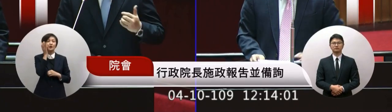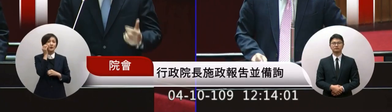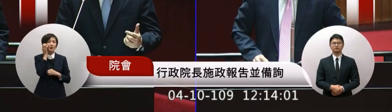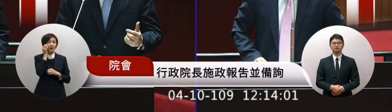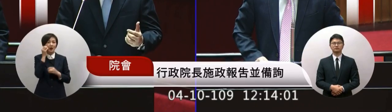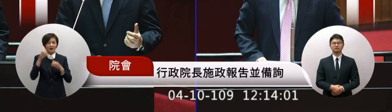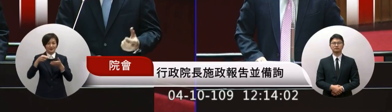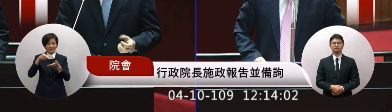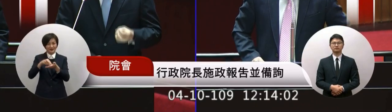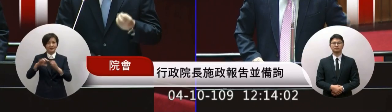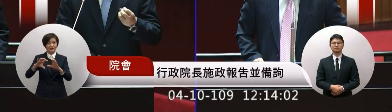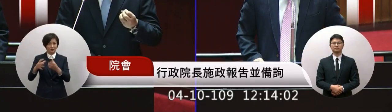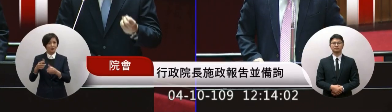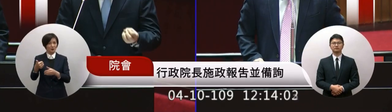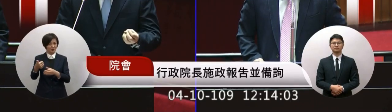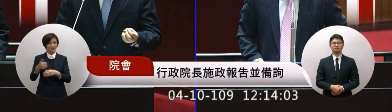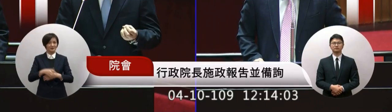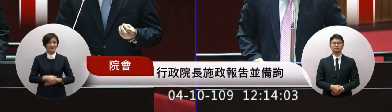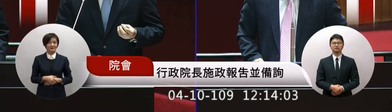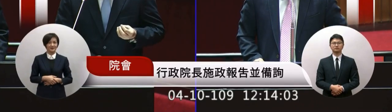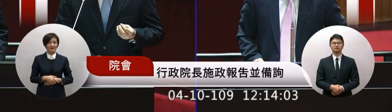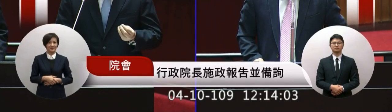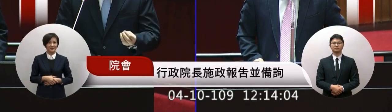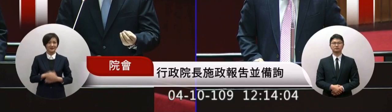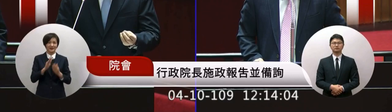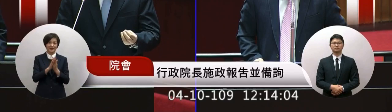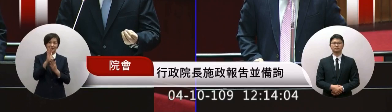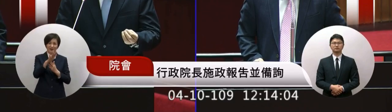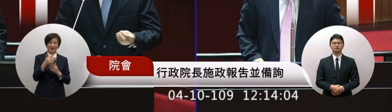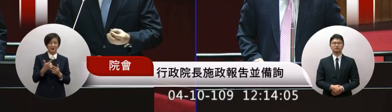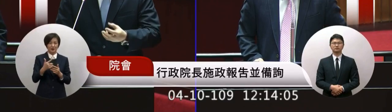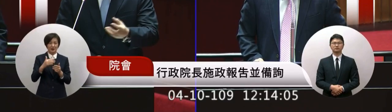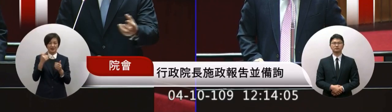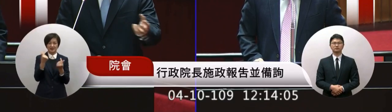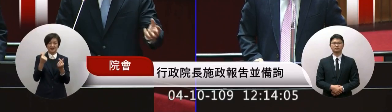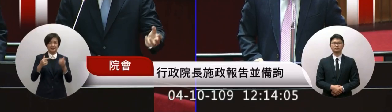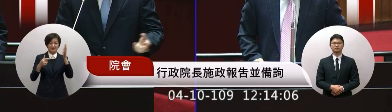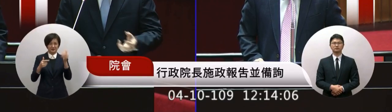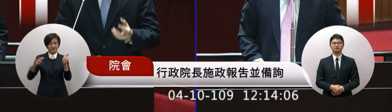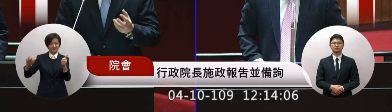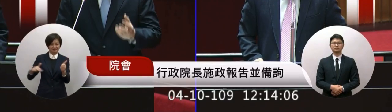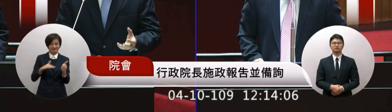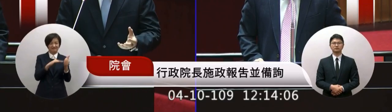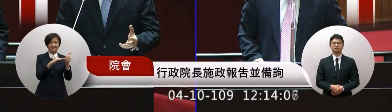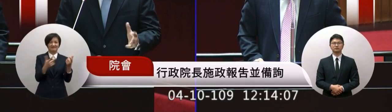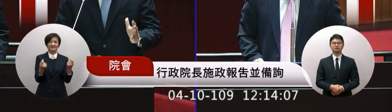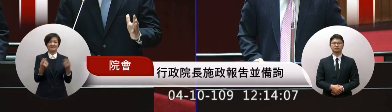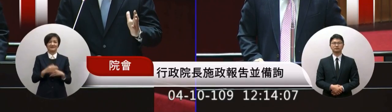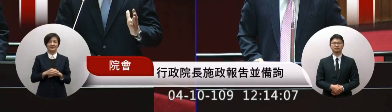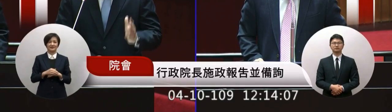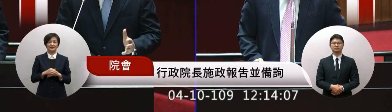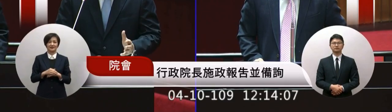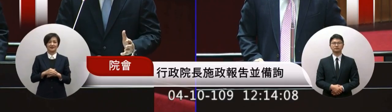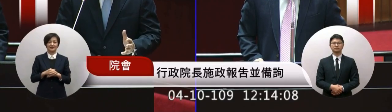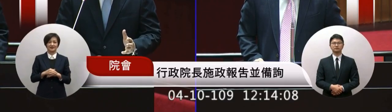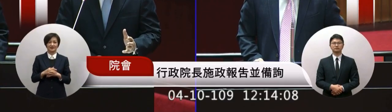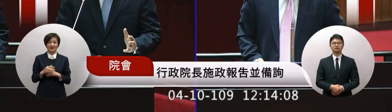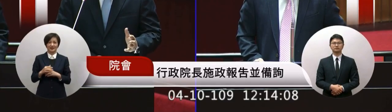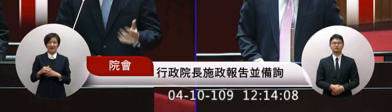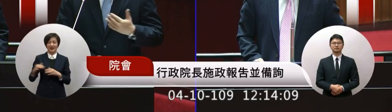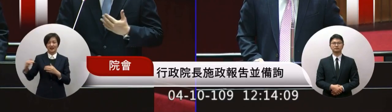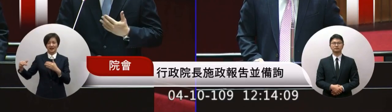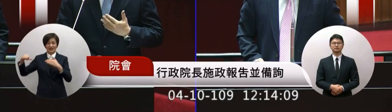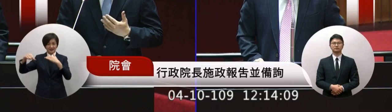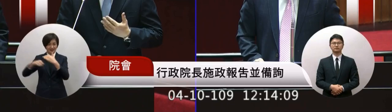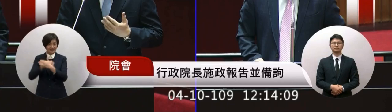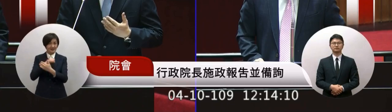个改制，然后让它有更大的能量来当火车头。那我想未来到台湾变成一个观光岛，不